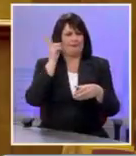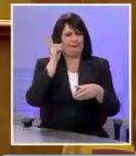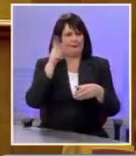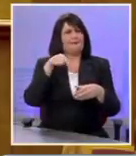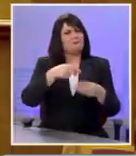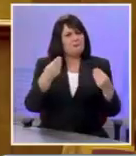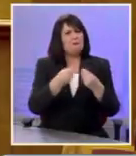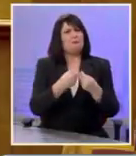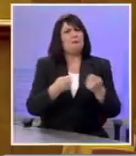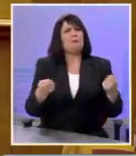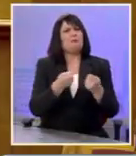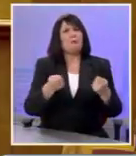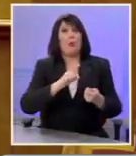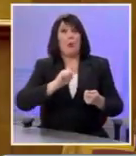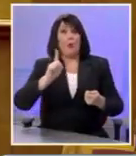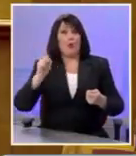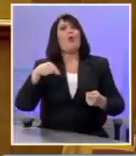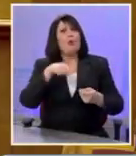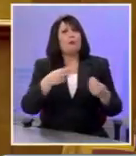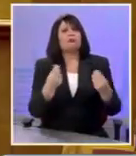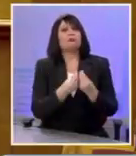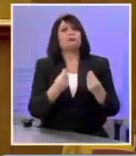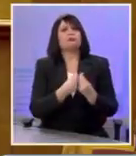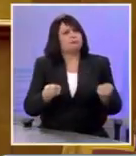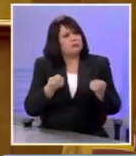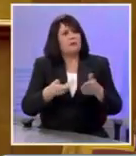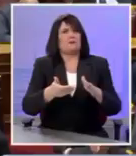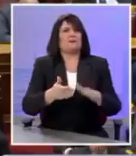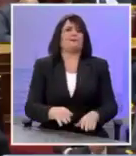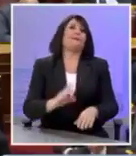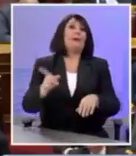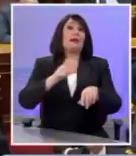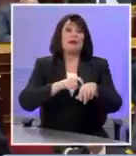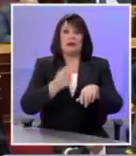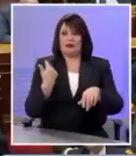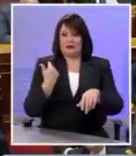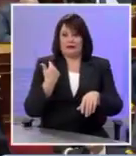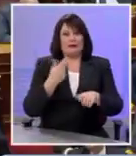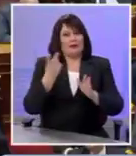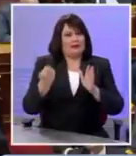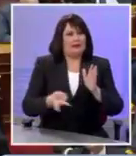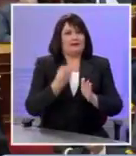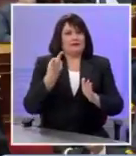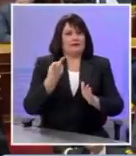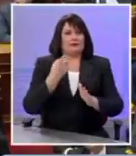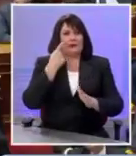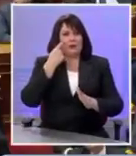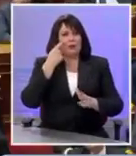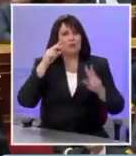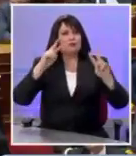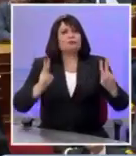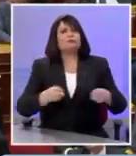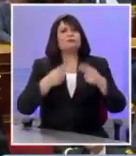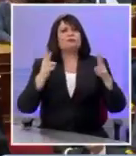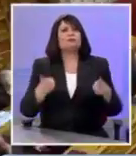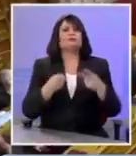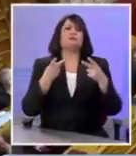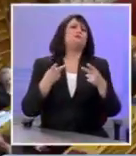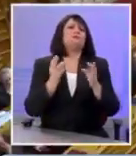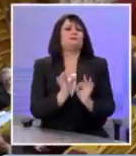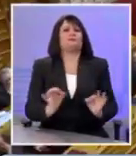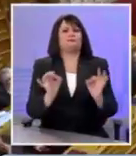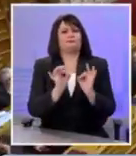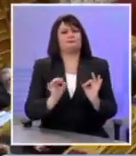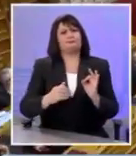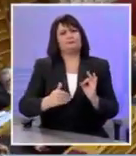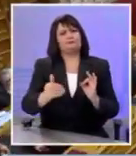και ό,τι ακριβώς απέκλειαν. Είδαμε από την ώρα εκείνη να αποκαλύπτονται αλλά και να